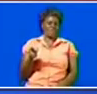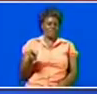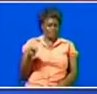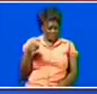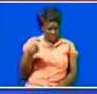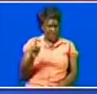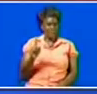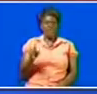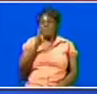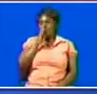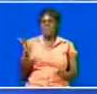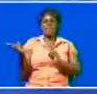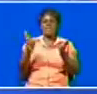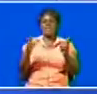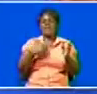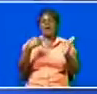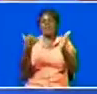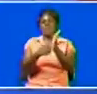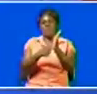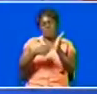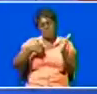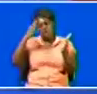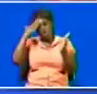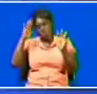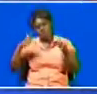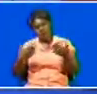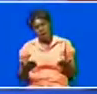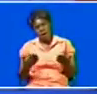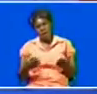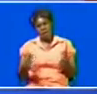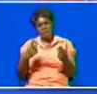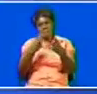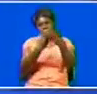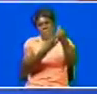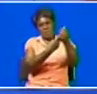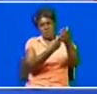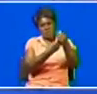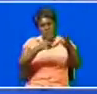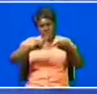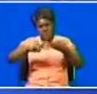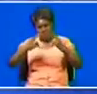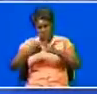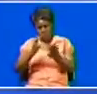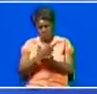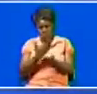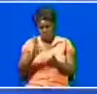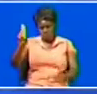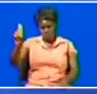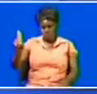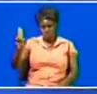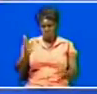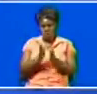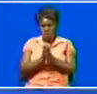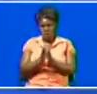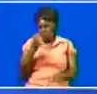hata wewe ujipange, hiyo handshake iko na matata. What I know is that the partnership and the relationship between Uhuru Kenyatta